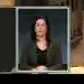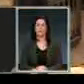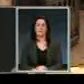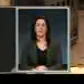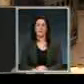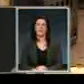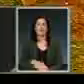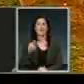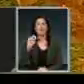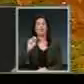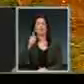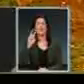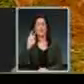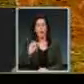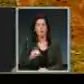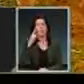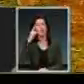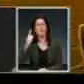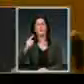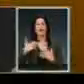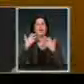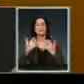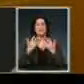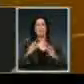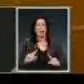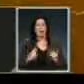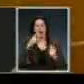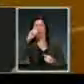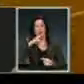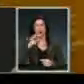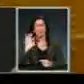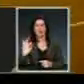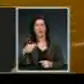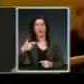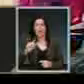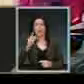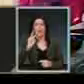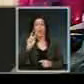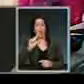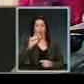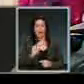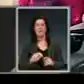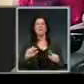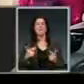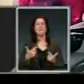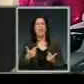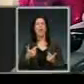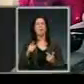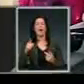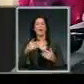יאללה. נועם יודע לספר מה קרה לאבא שלו גולן, ולמה הוא נחה. ומה אבא יכול להזיז? כמה